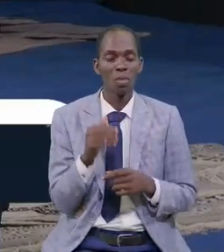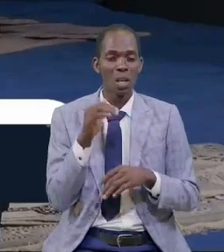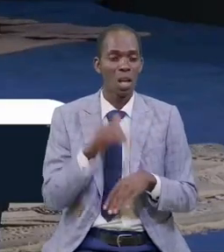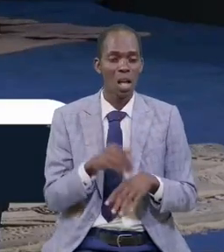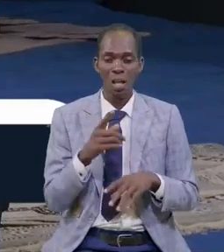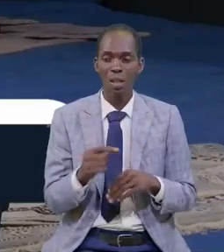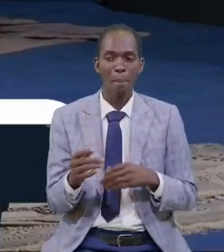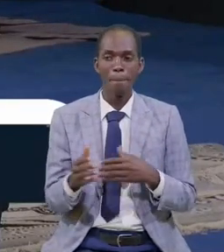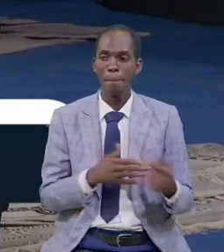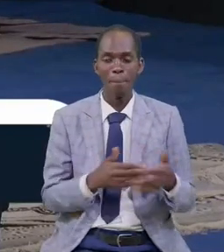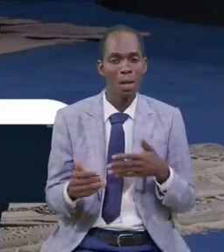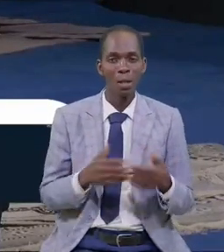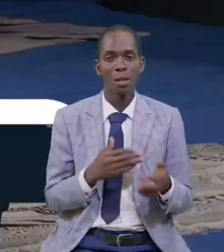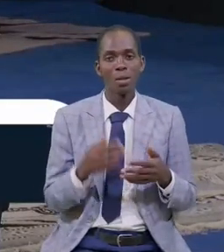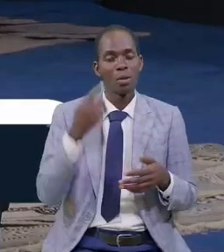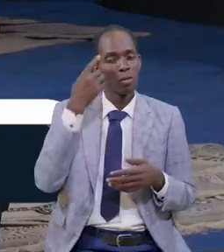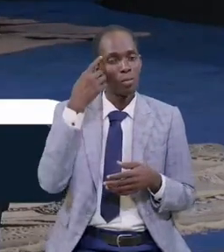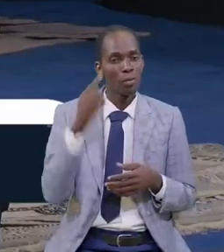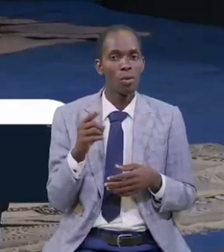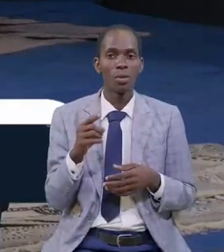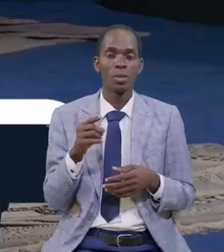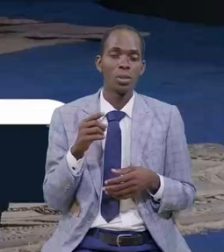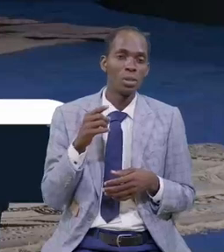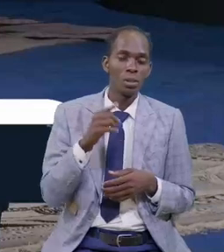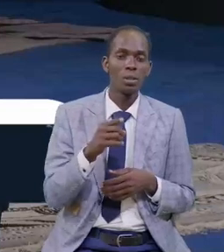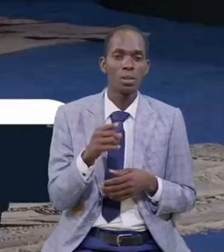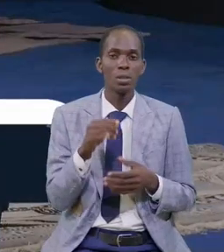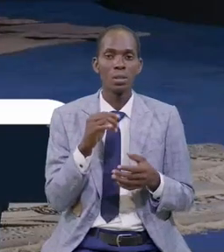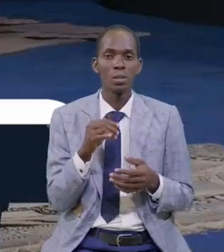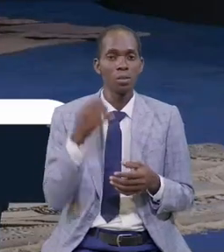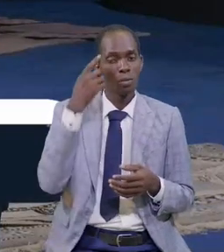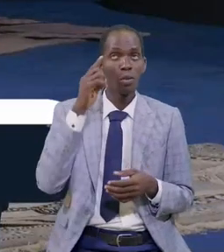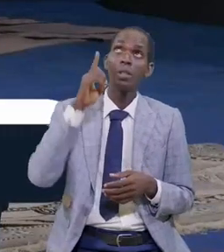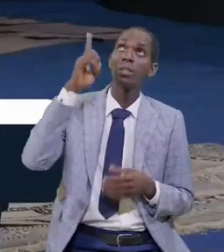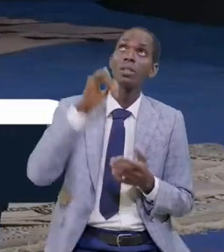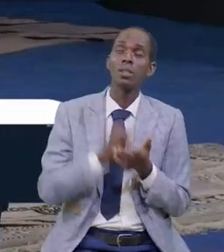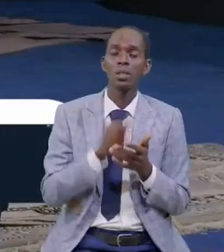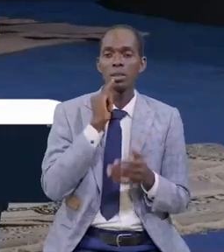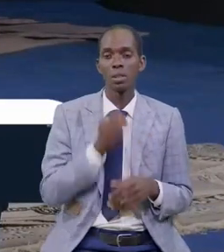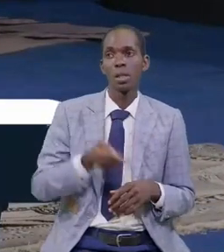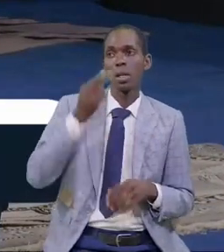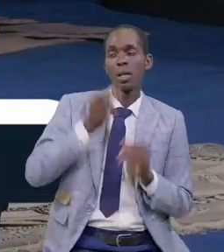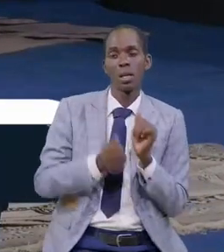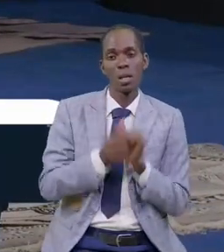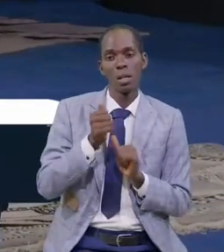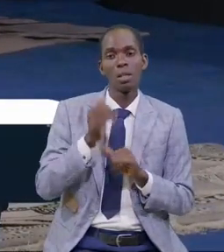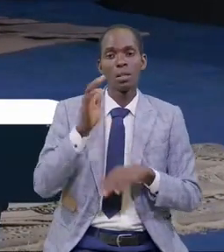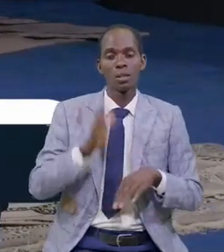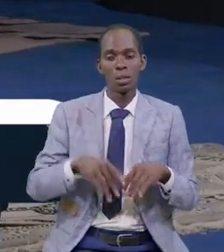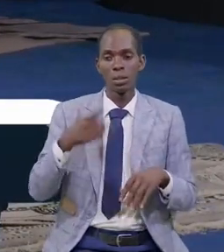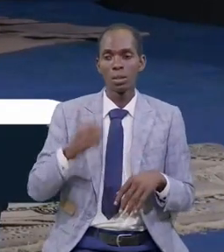étonne point car un homme élevé est placé sous la